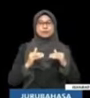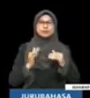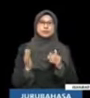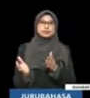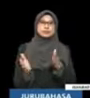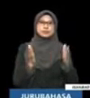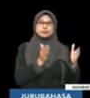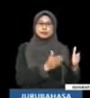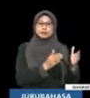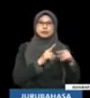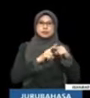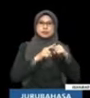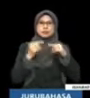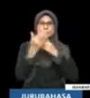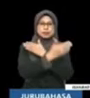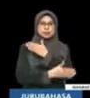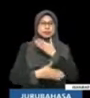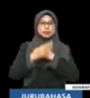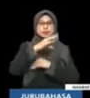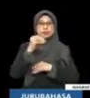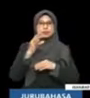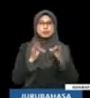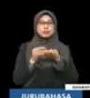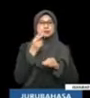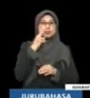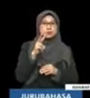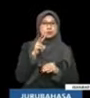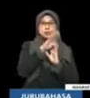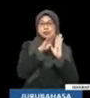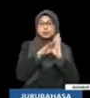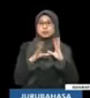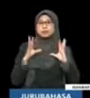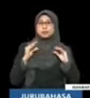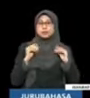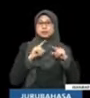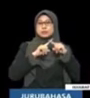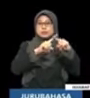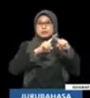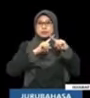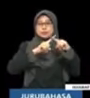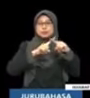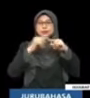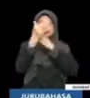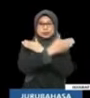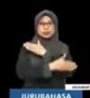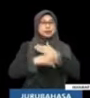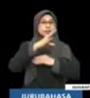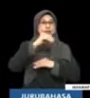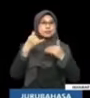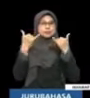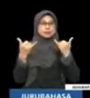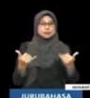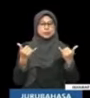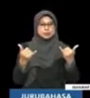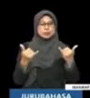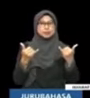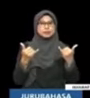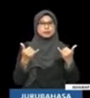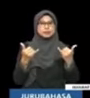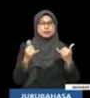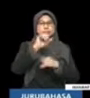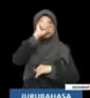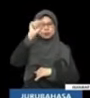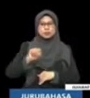bila kesalahan itu walaupun belum disabitkan melibatkan penjawat awam seperti Ketua Pesuruhjaya, seperti